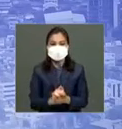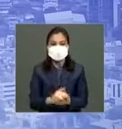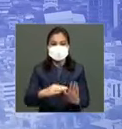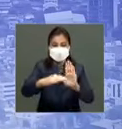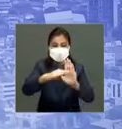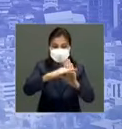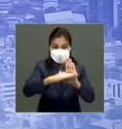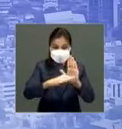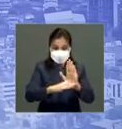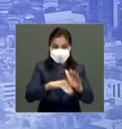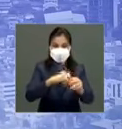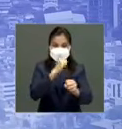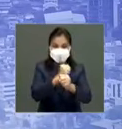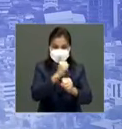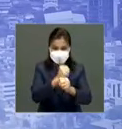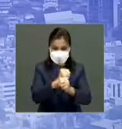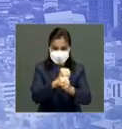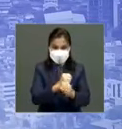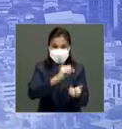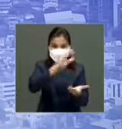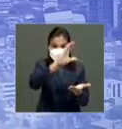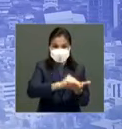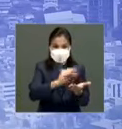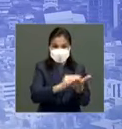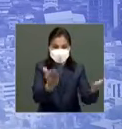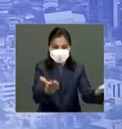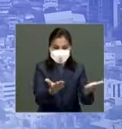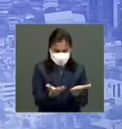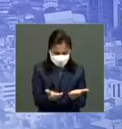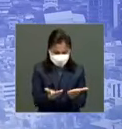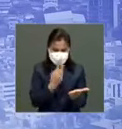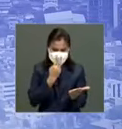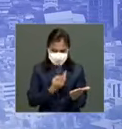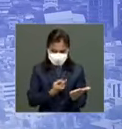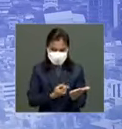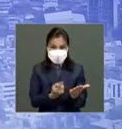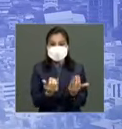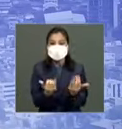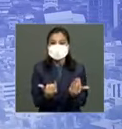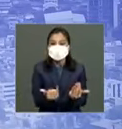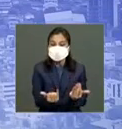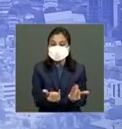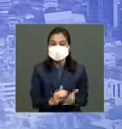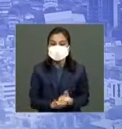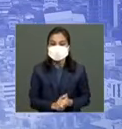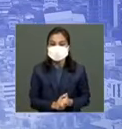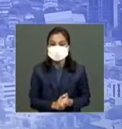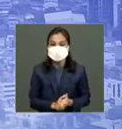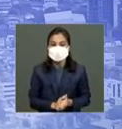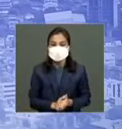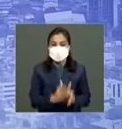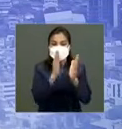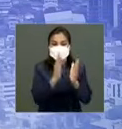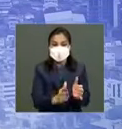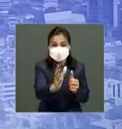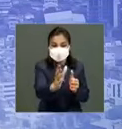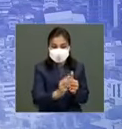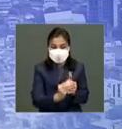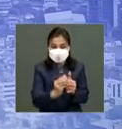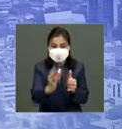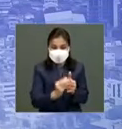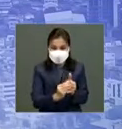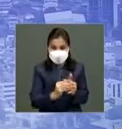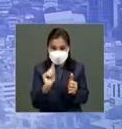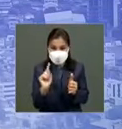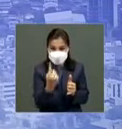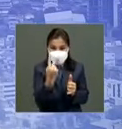การนะครับเอาชุดข้อมูลมาให้เห็นนะครับว่าณตอนนี้เนี่ยการสะสมของผู้ป่วยระลอกใหม่ของท